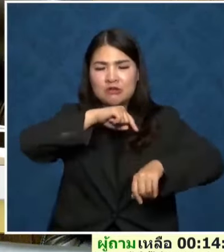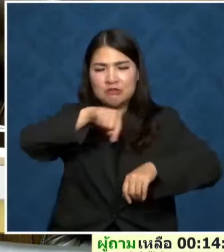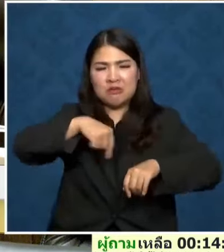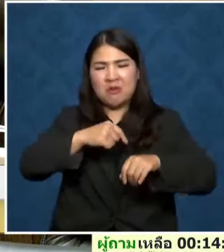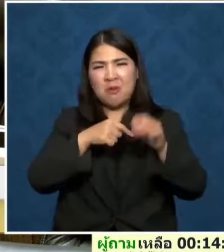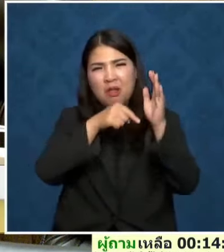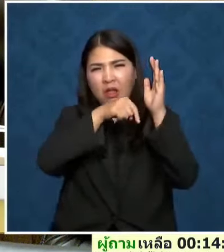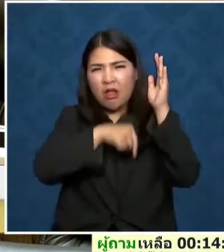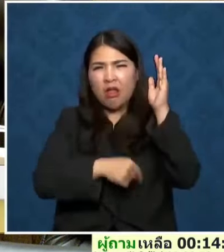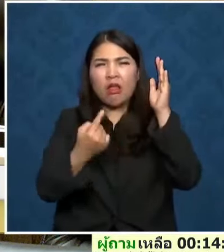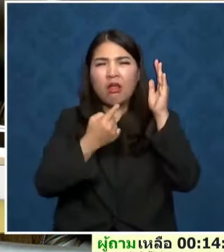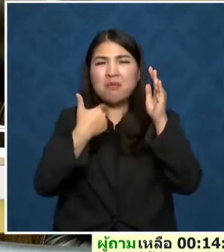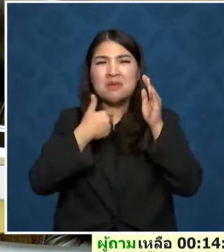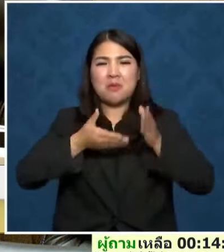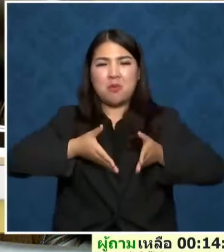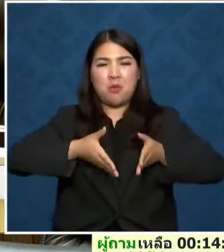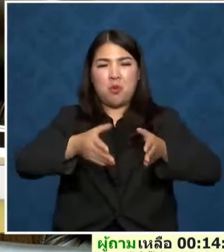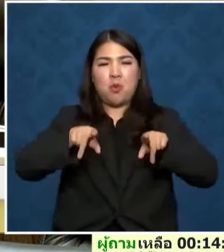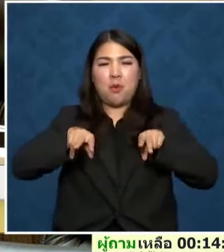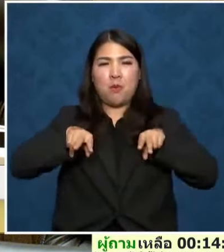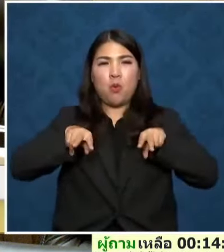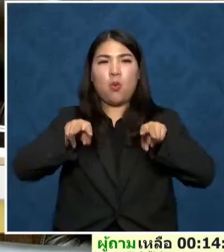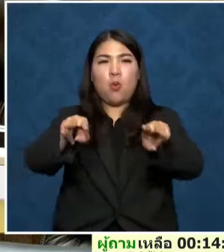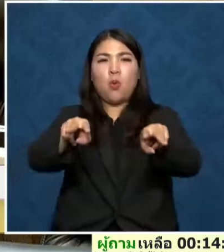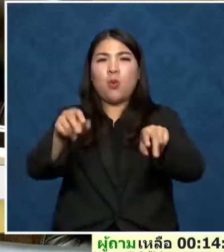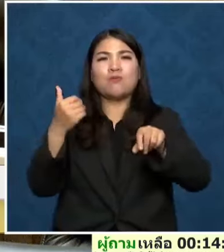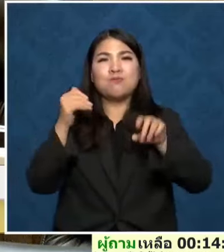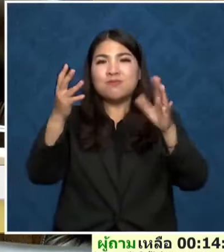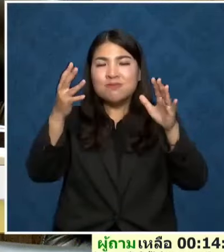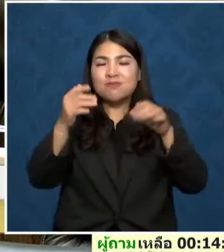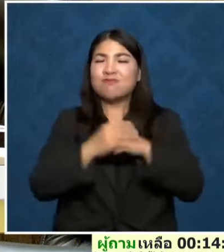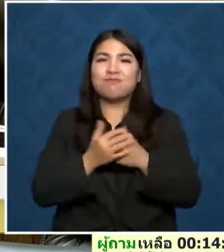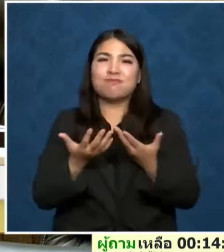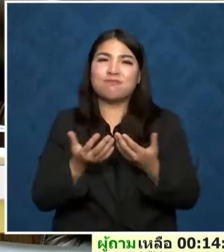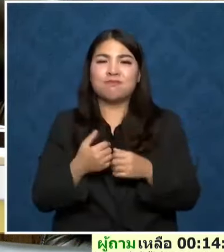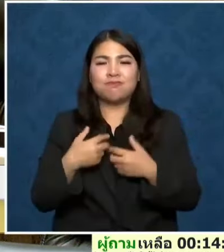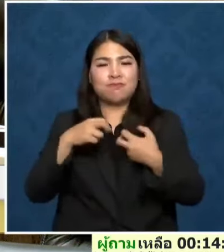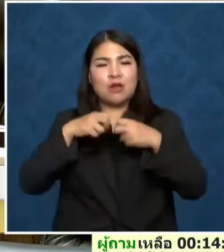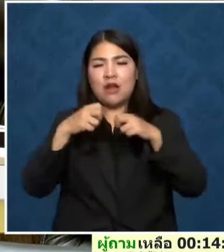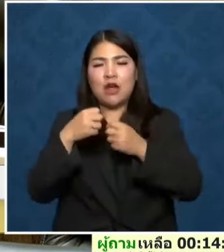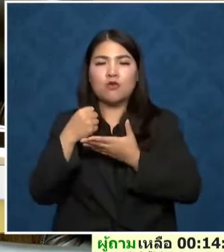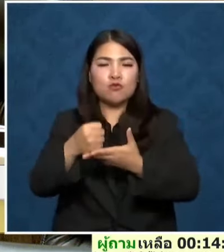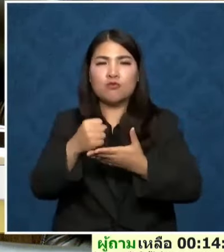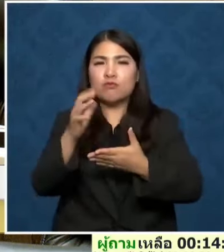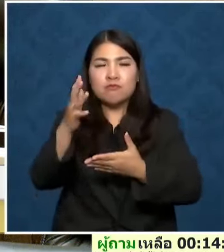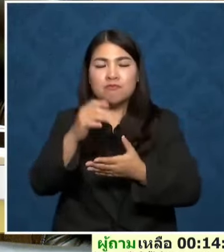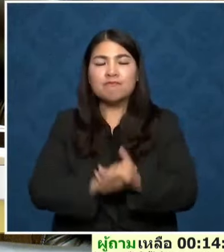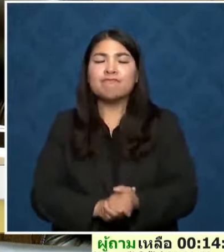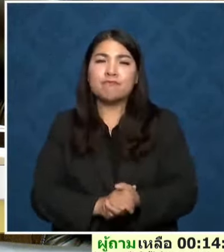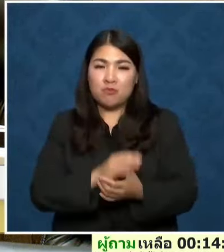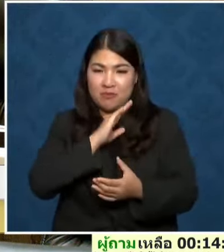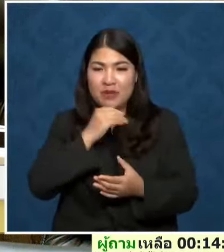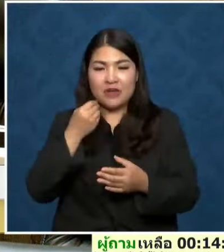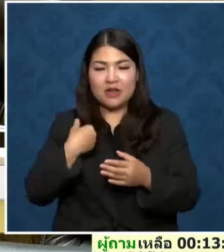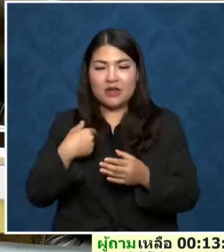ไม่มีเส้นทางคู่ขนานที่จะแก้ประหนากสนจรใพี่น้ประชาชนเหลอเพียงถนน